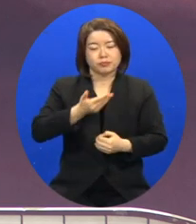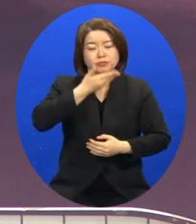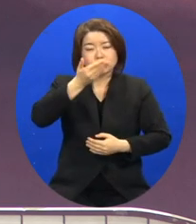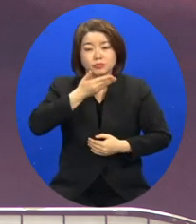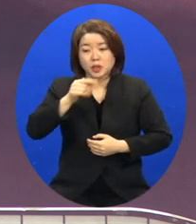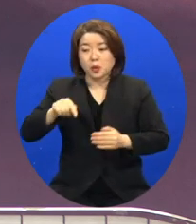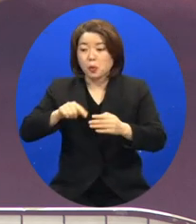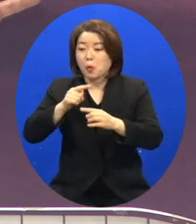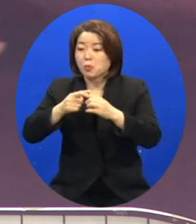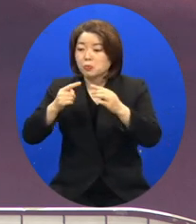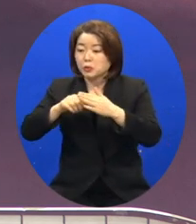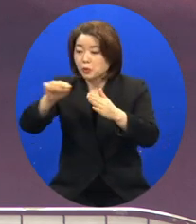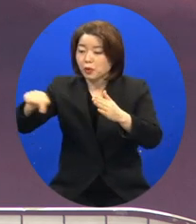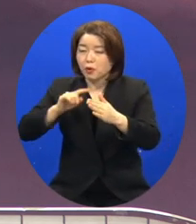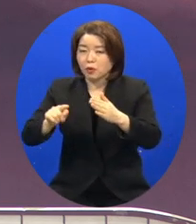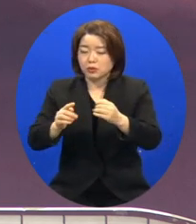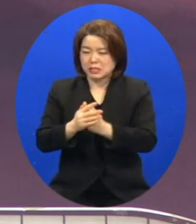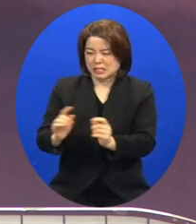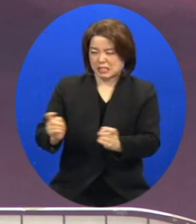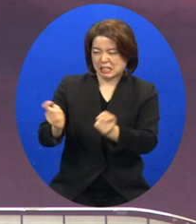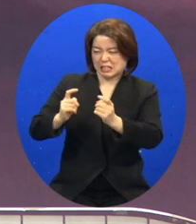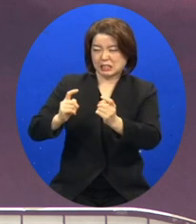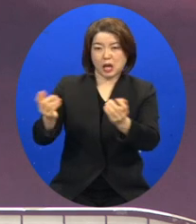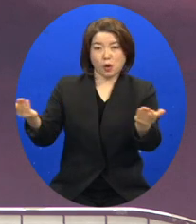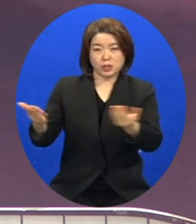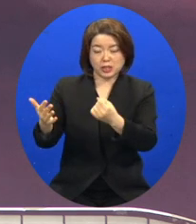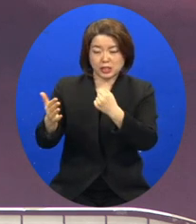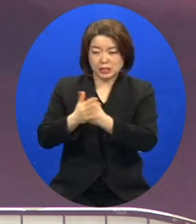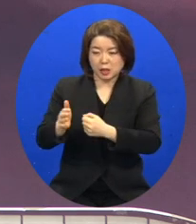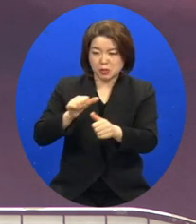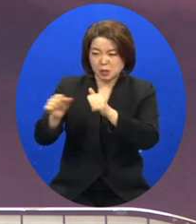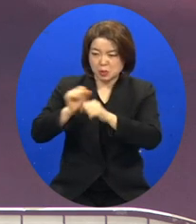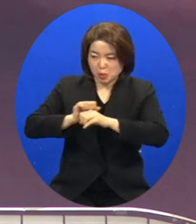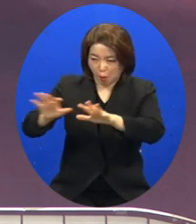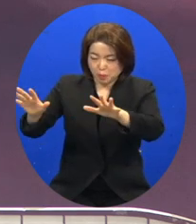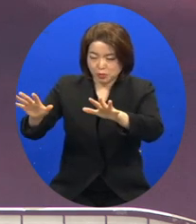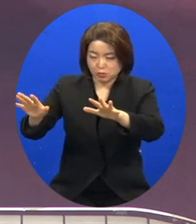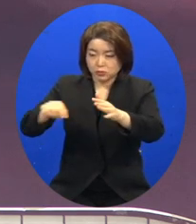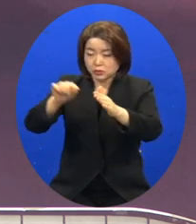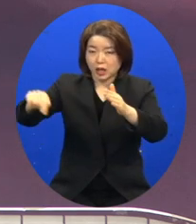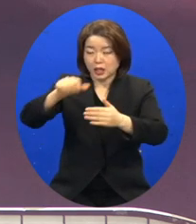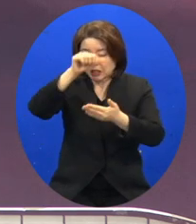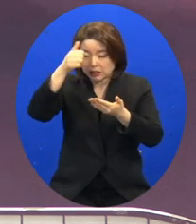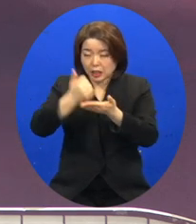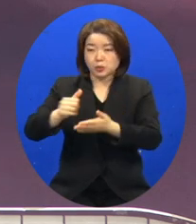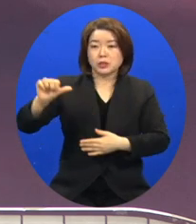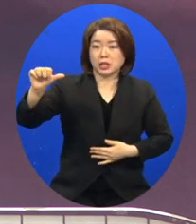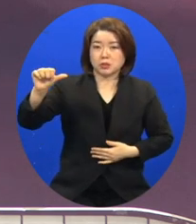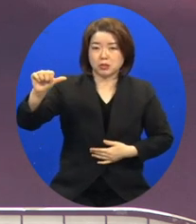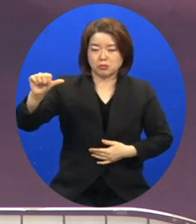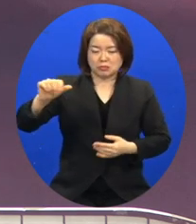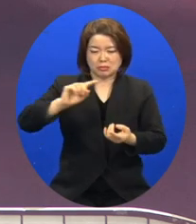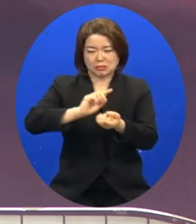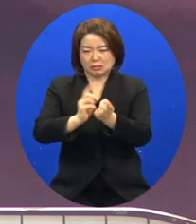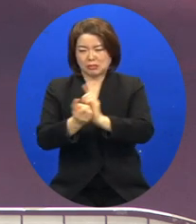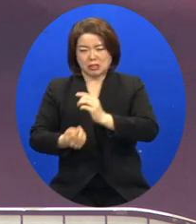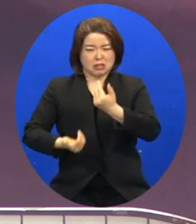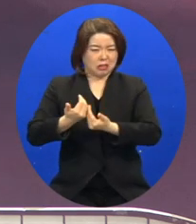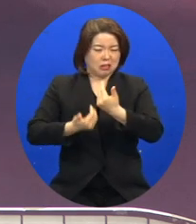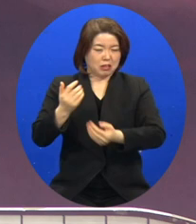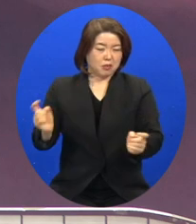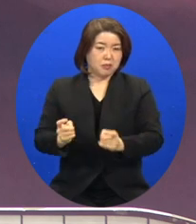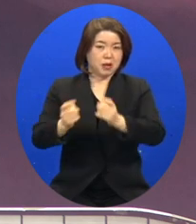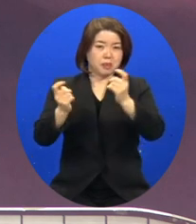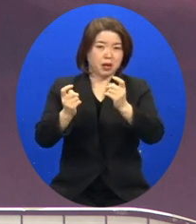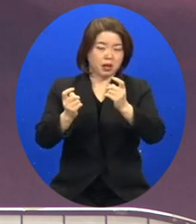일 로 소문난 교회가 있었습니다 장로님이 5번 인데다 사이가 안좋아요 얼마나 싸웠는지 교인들이